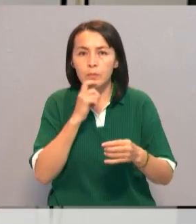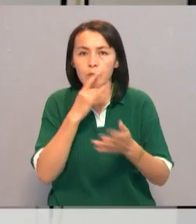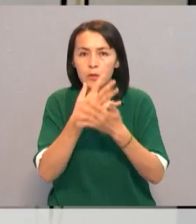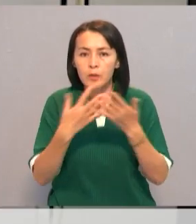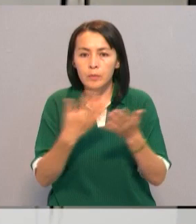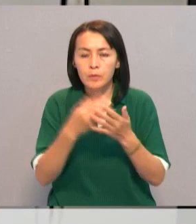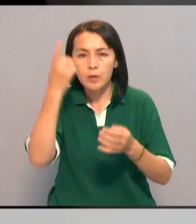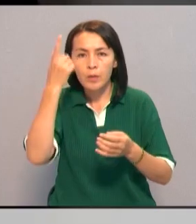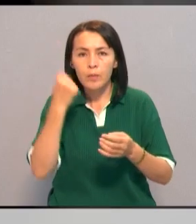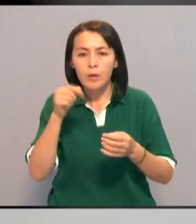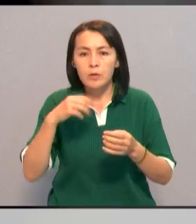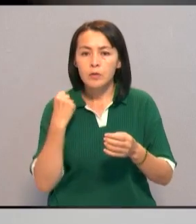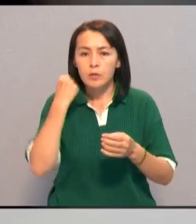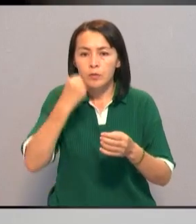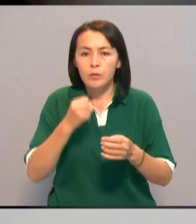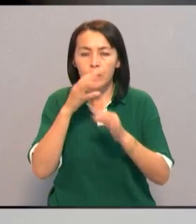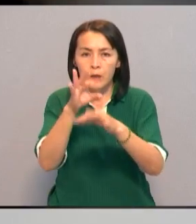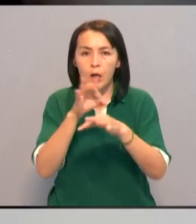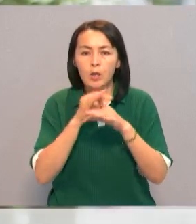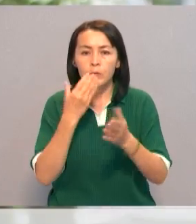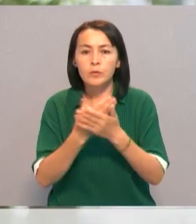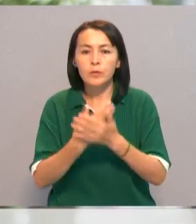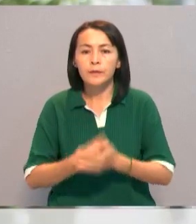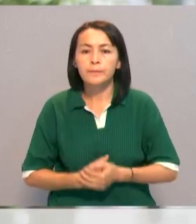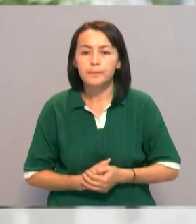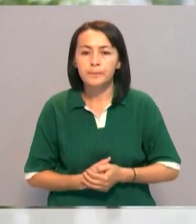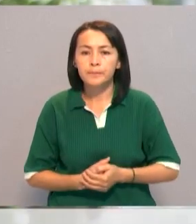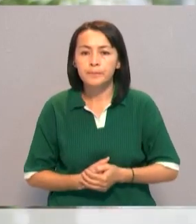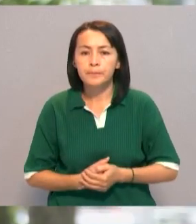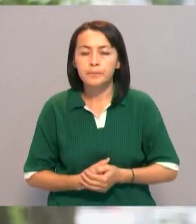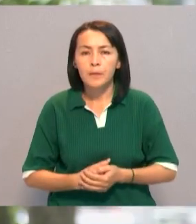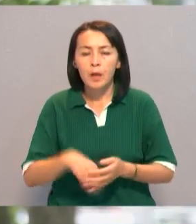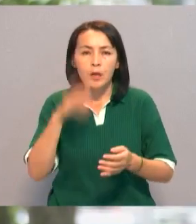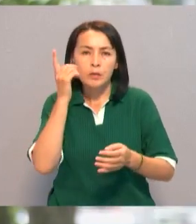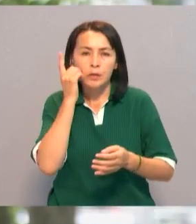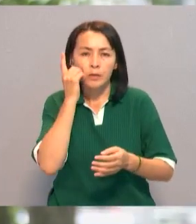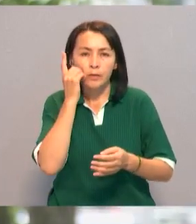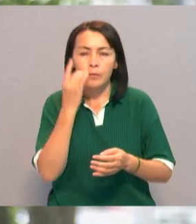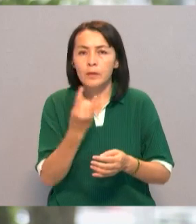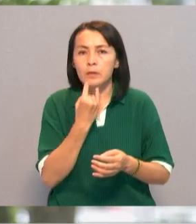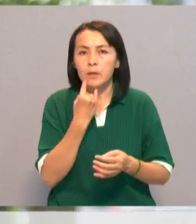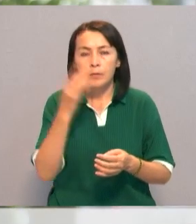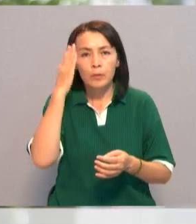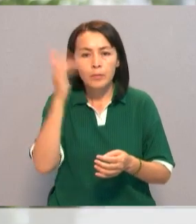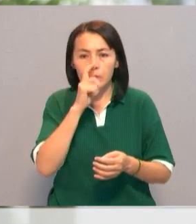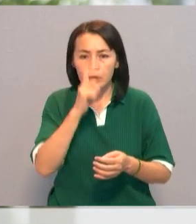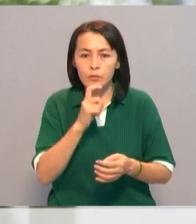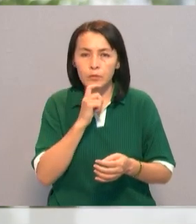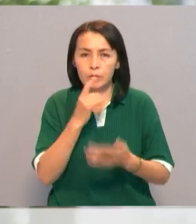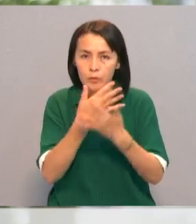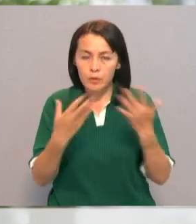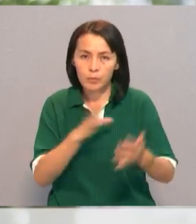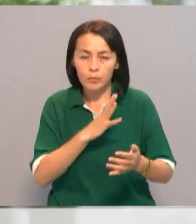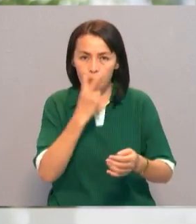не екенін білу үшін сөмкеден шығаруын сұрайды. Пауэрбанк па, телефон ба, енді түсініксіз зат болып көрінді.